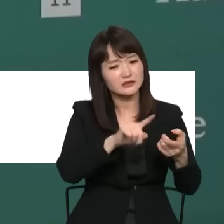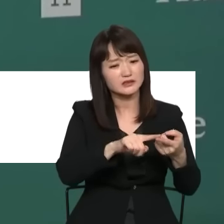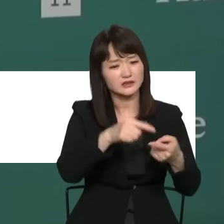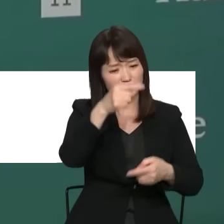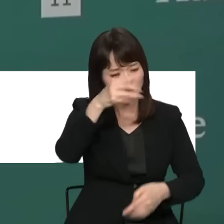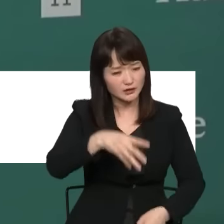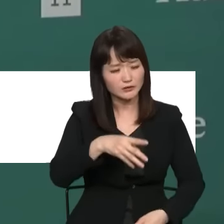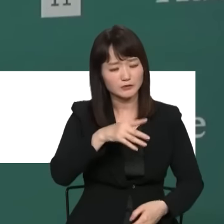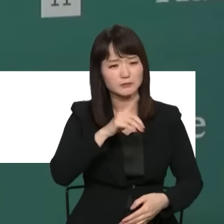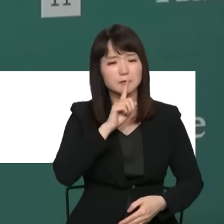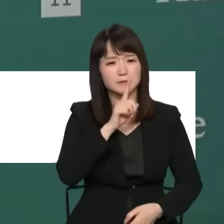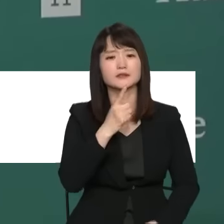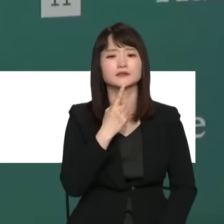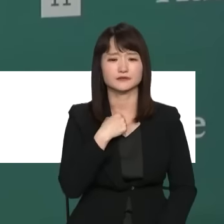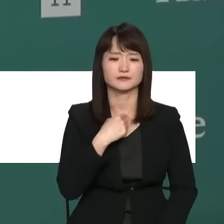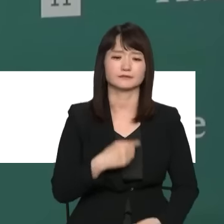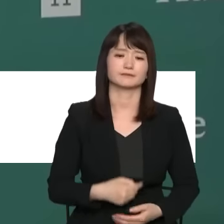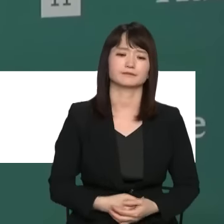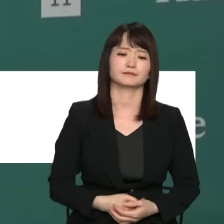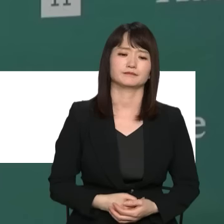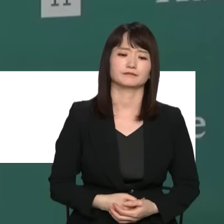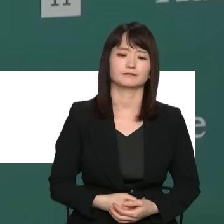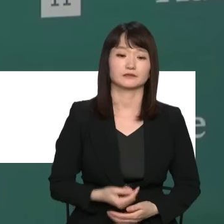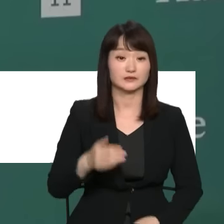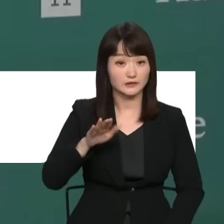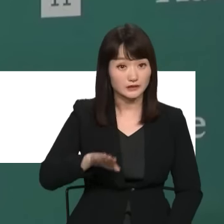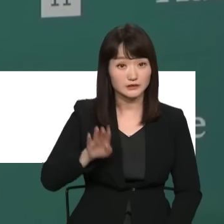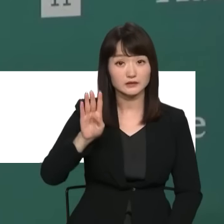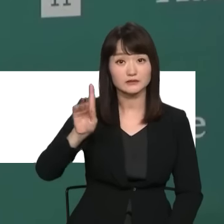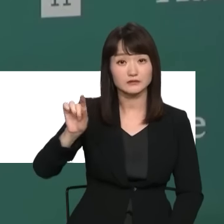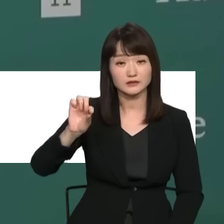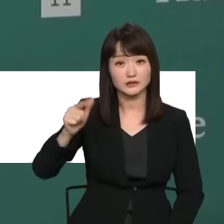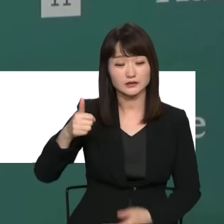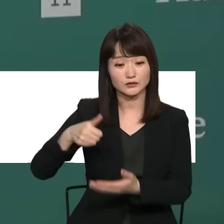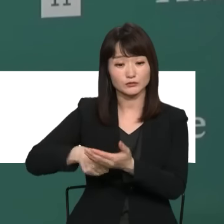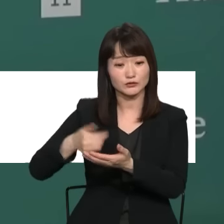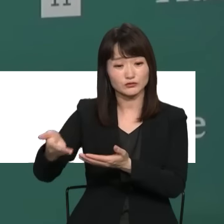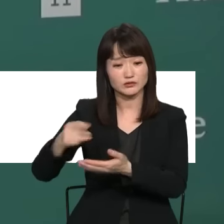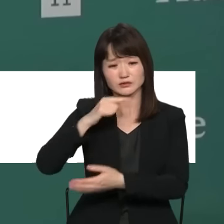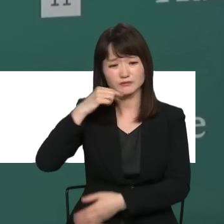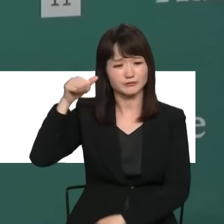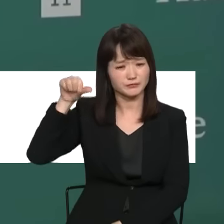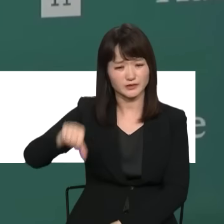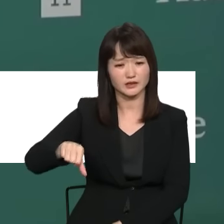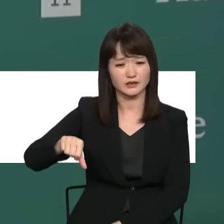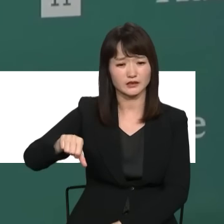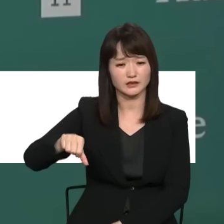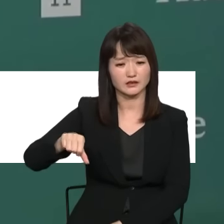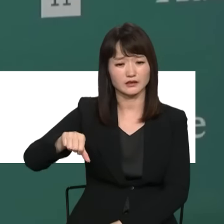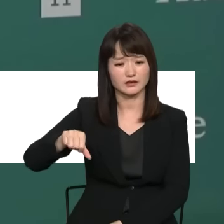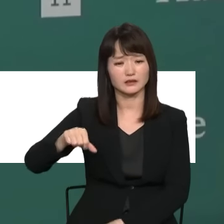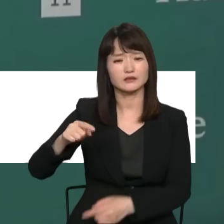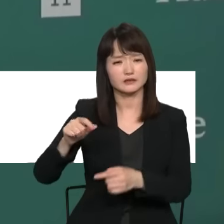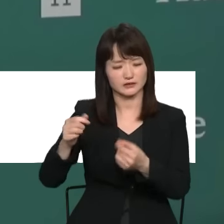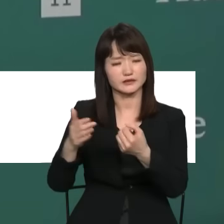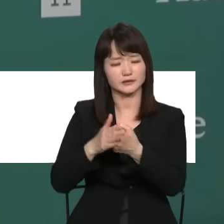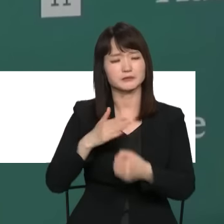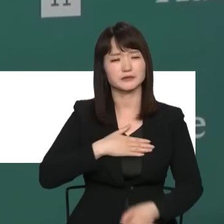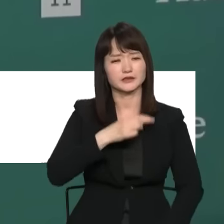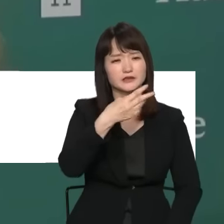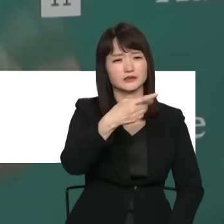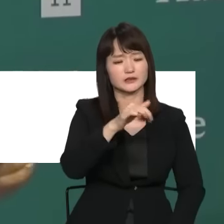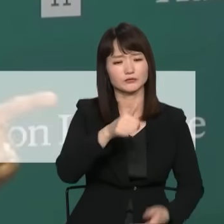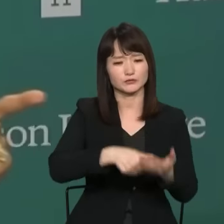clear many, many times. But Biden has been a catastrophe. So I will